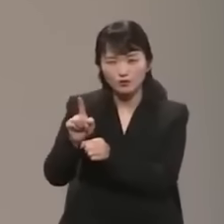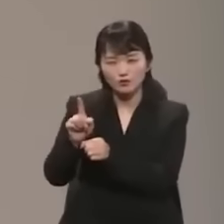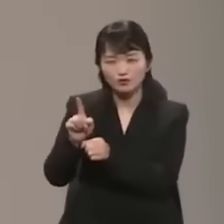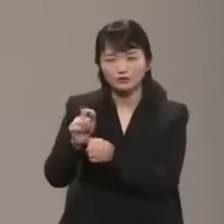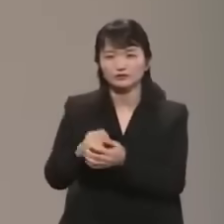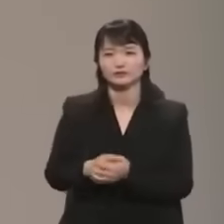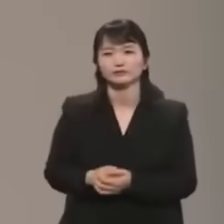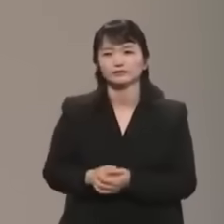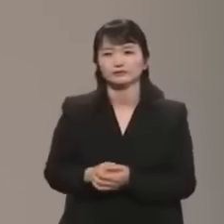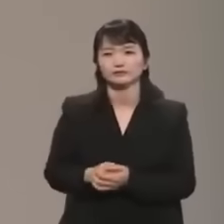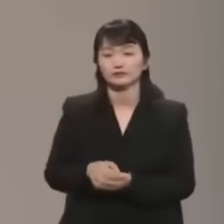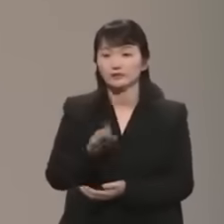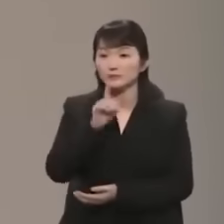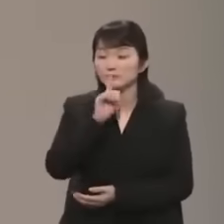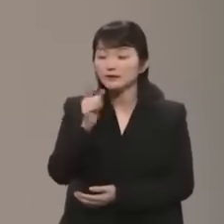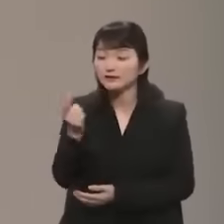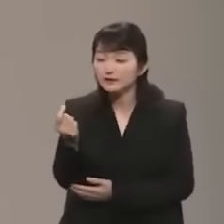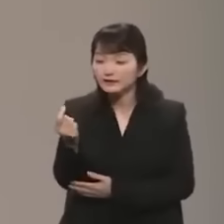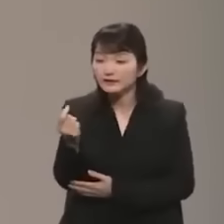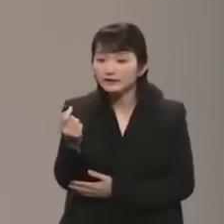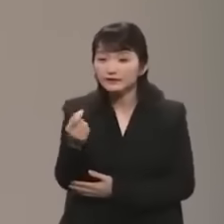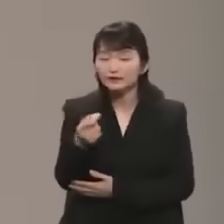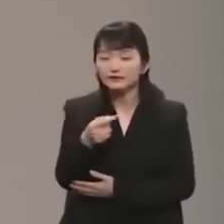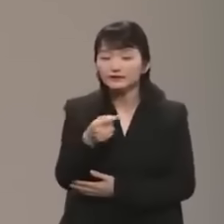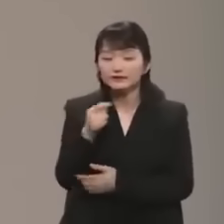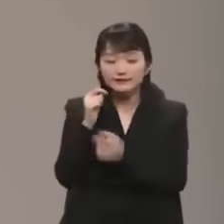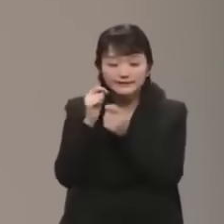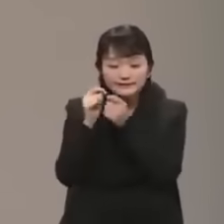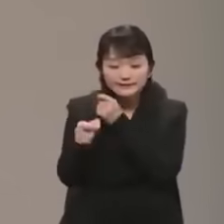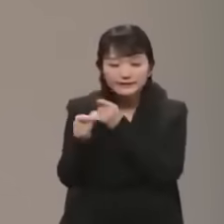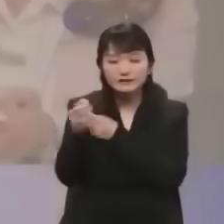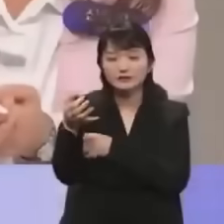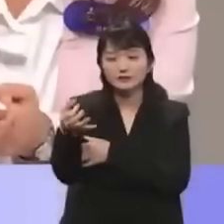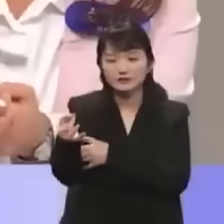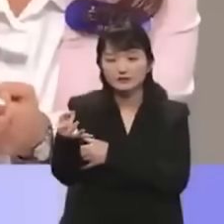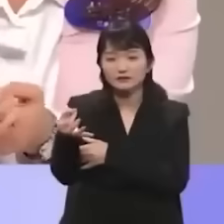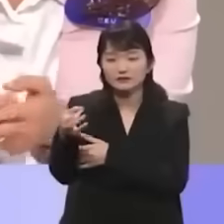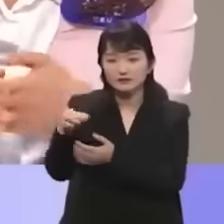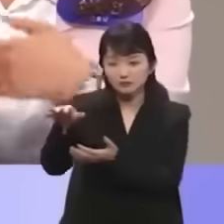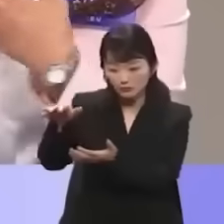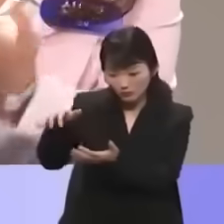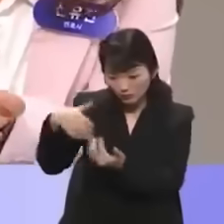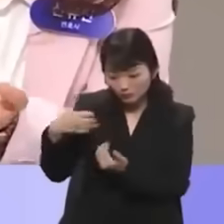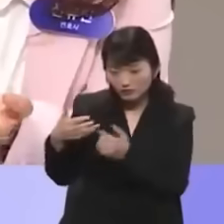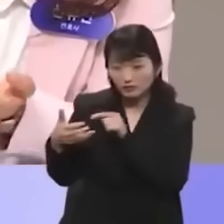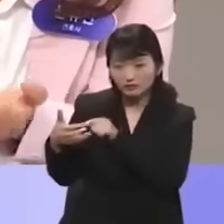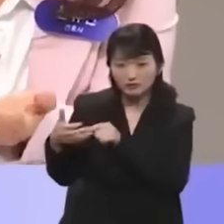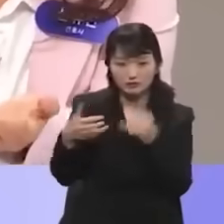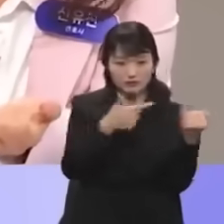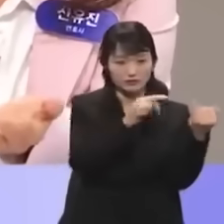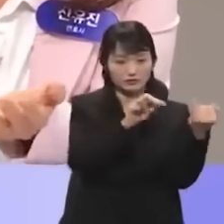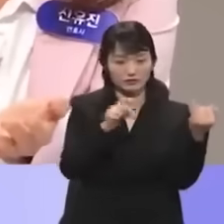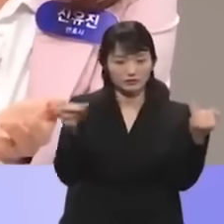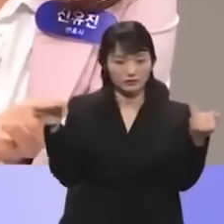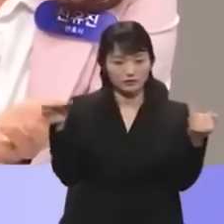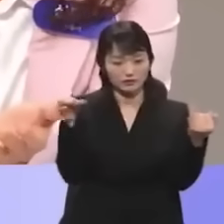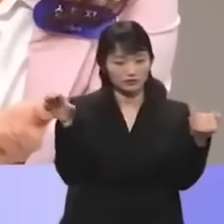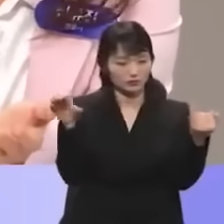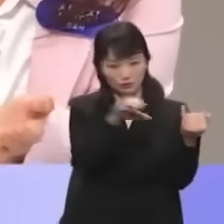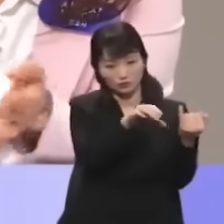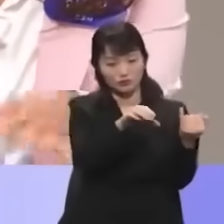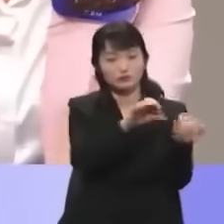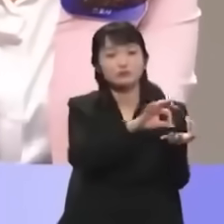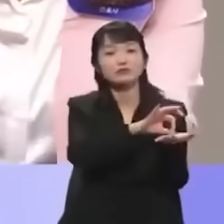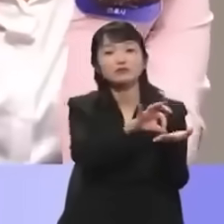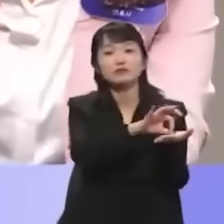주장하는 사실과 같이 모든 금액 사기 사기로 얻은 모든 수익을 뭐 나현이에게 다 썼다고 하 한다면